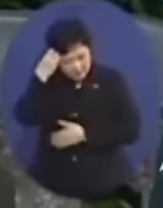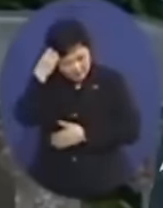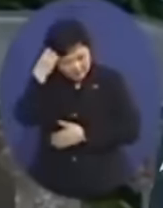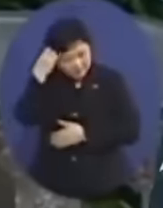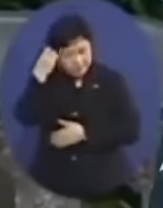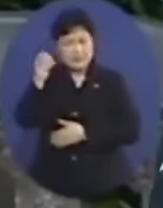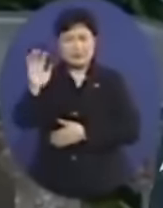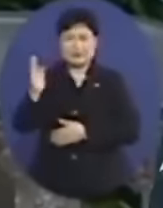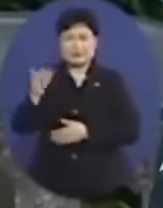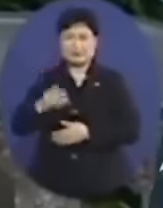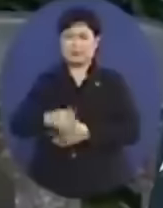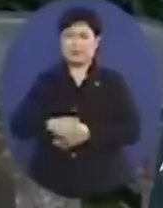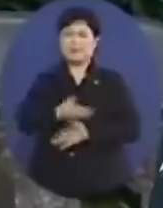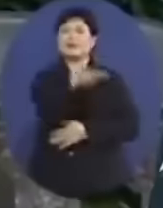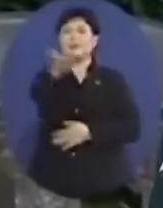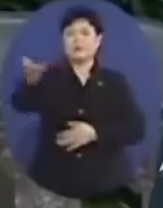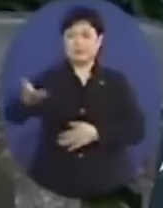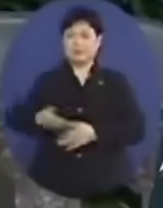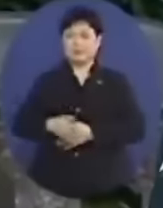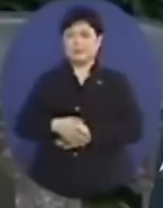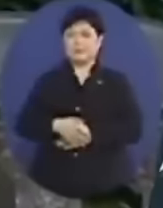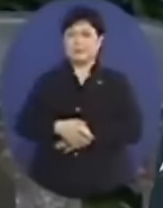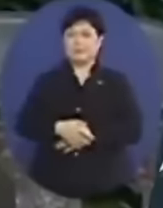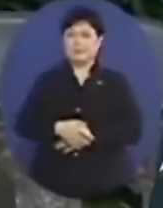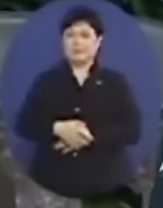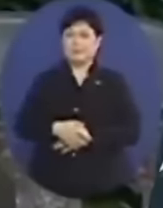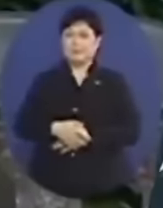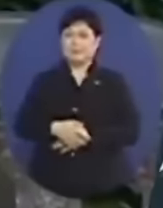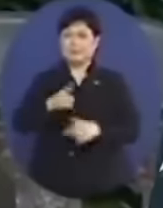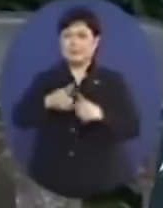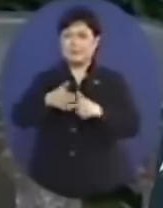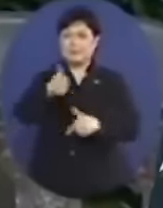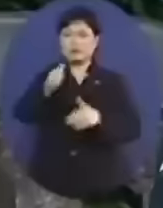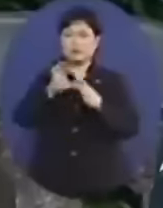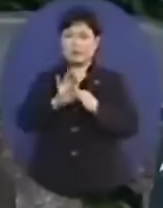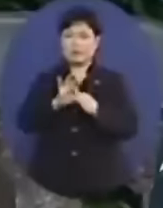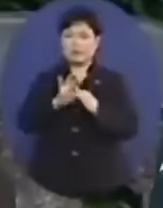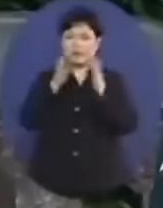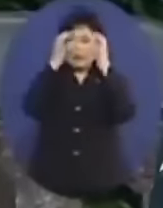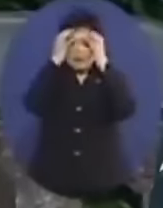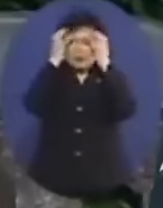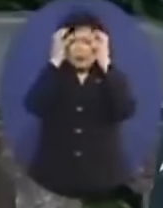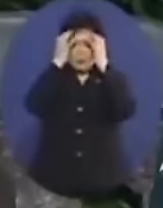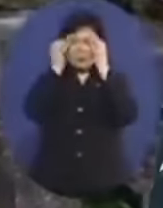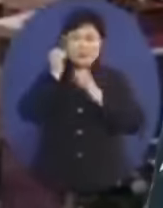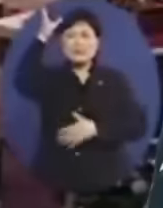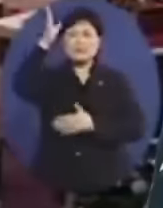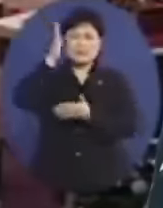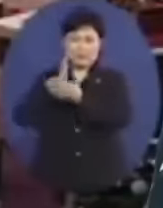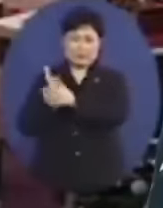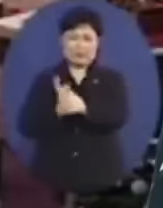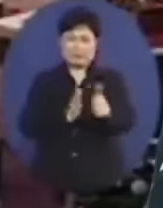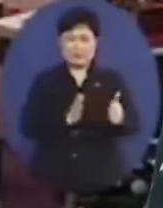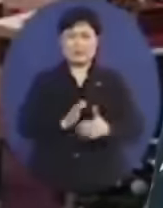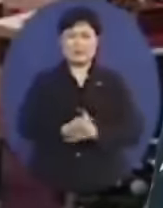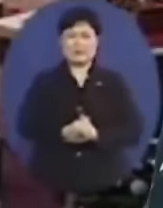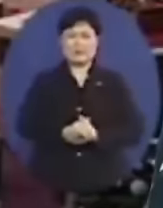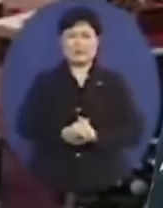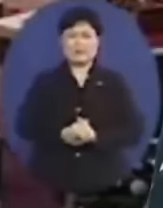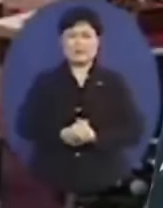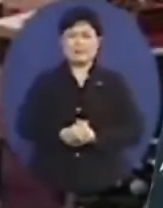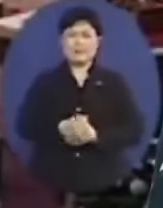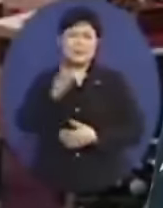것입니다 여러분 예수님의 고난을 잊지 마십시오 아멘